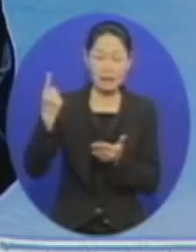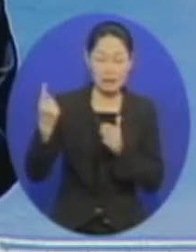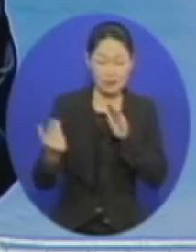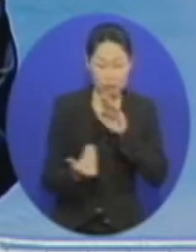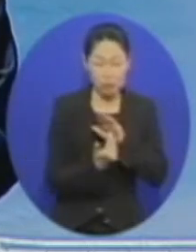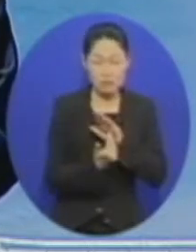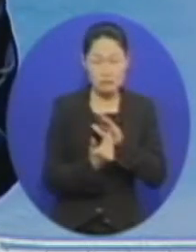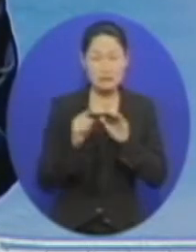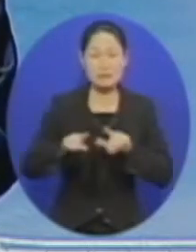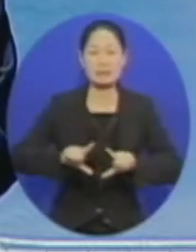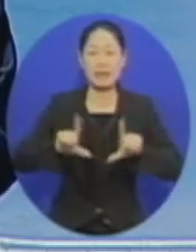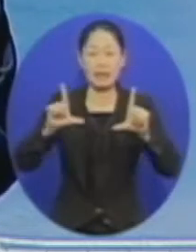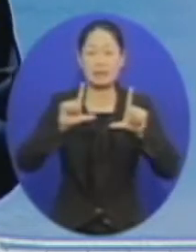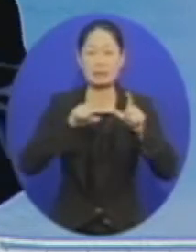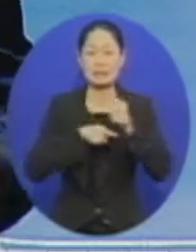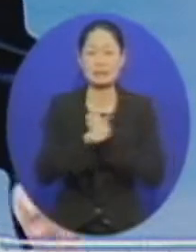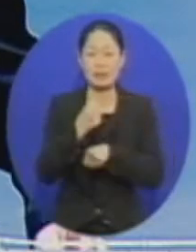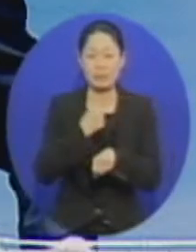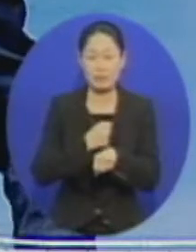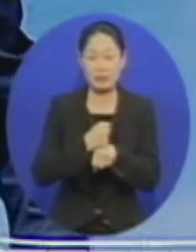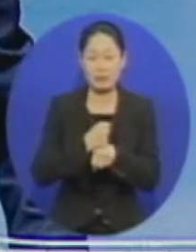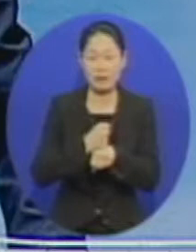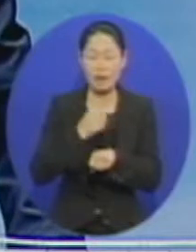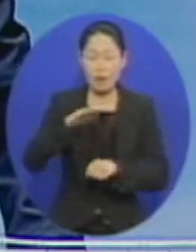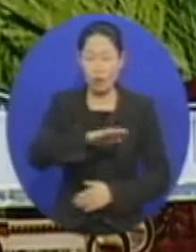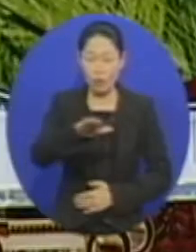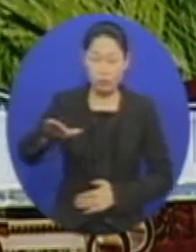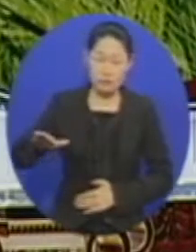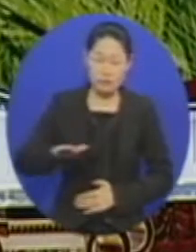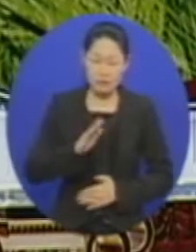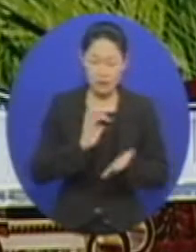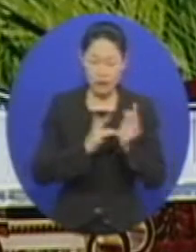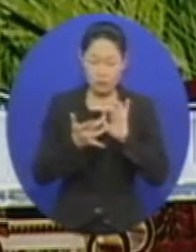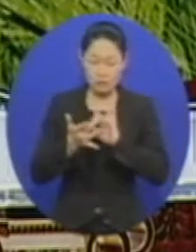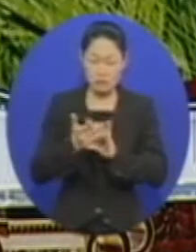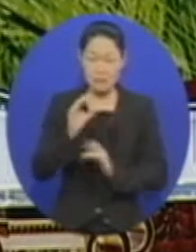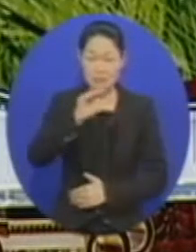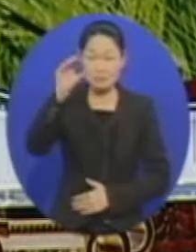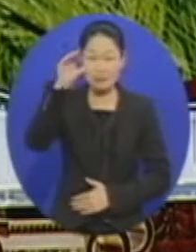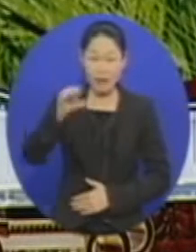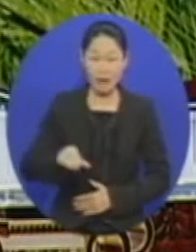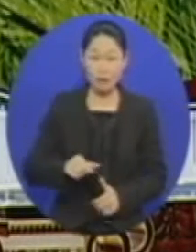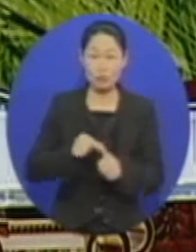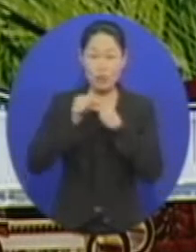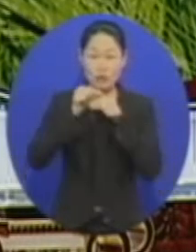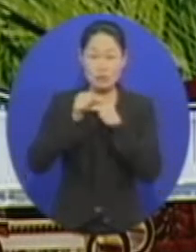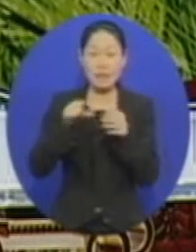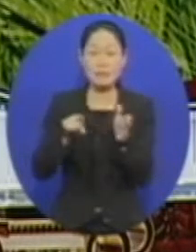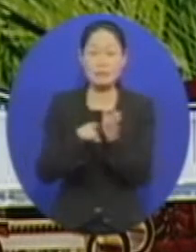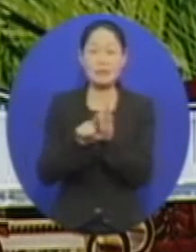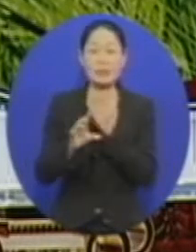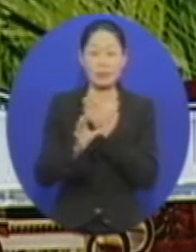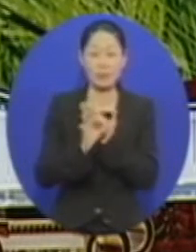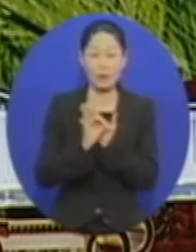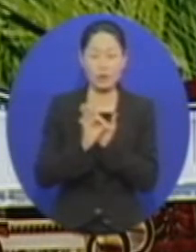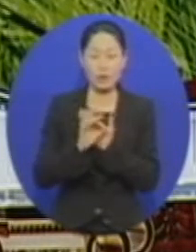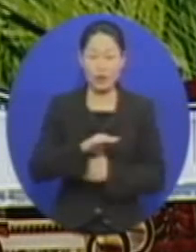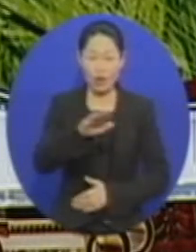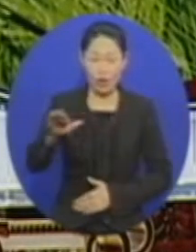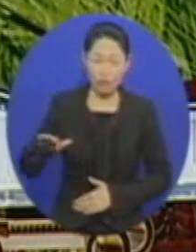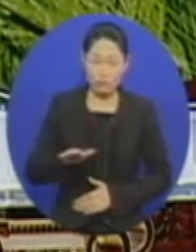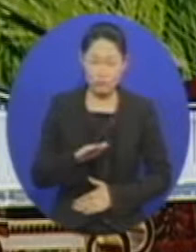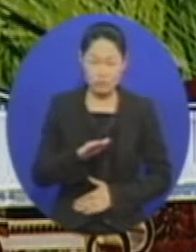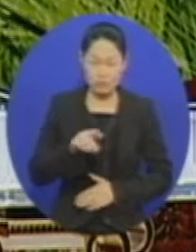말하는 것이죠 여러분이 예수님의 십자가의 구원을 믿는 다면 여러분은